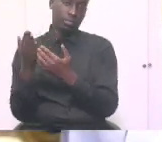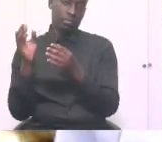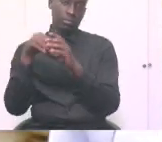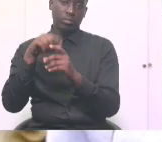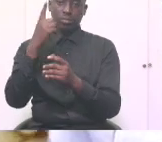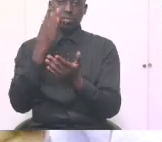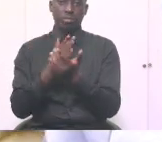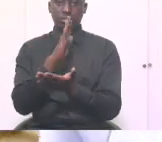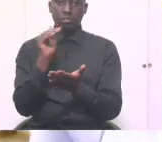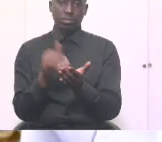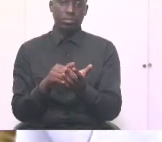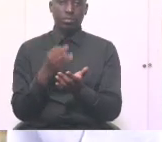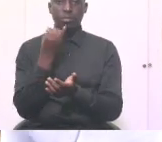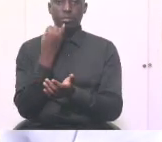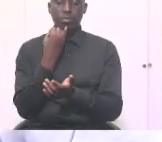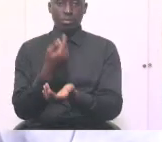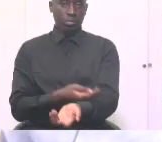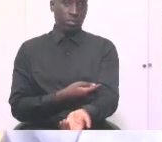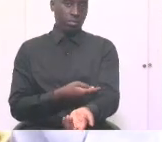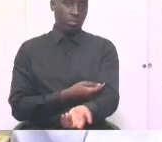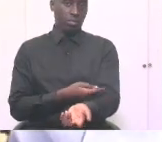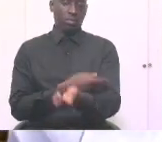One Stop Center. Umwana baramuvura,